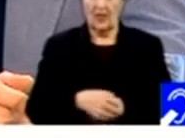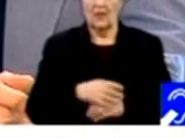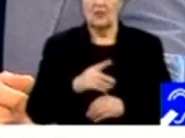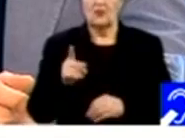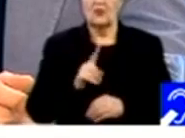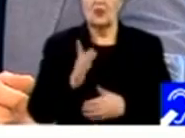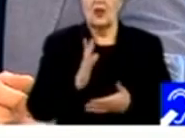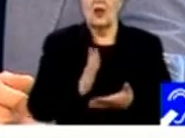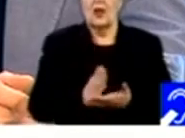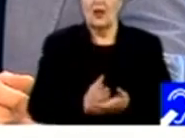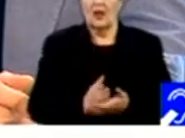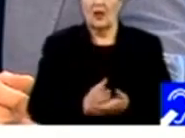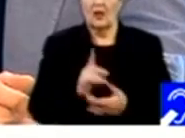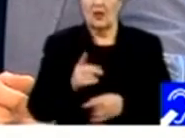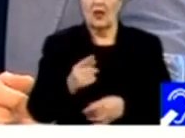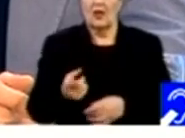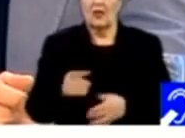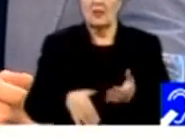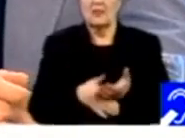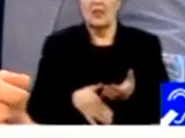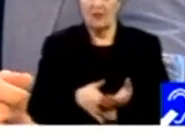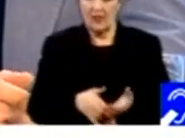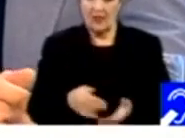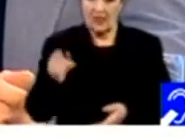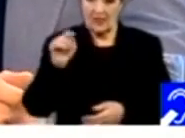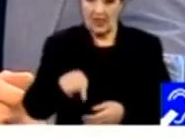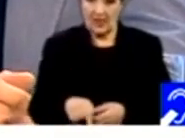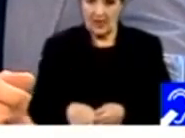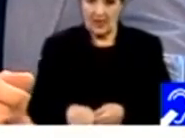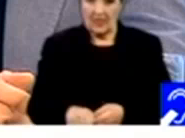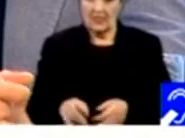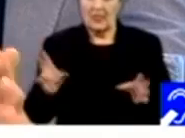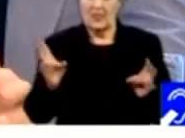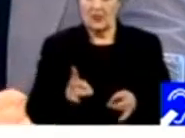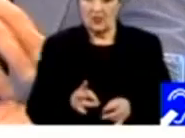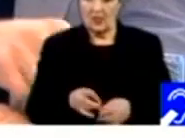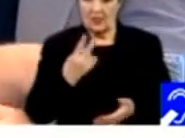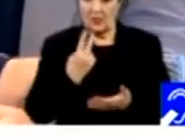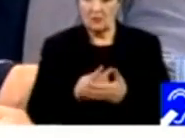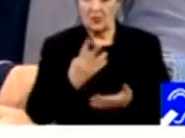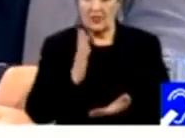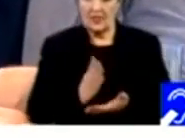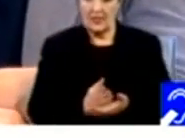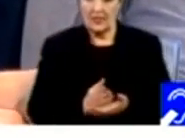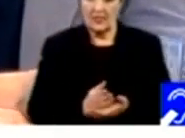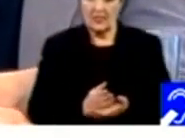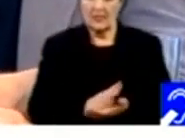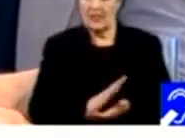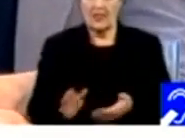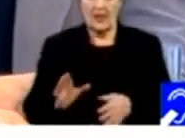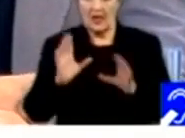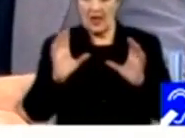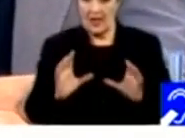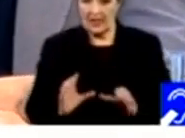are CMC-ul pentru a interveni, dacă este necesar, atunci când se demonstrează că există anumite